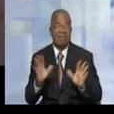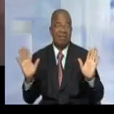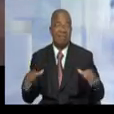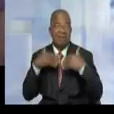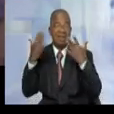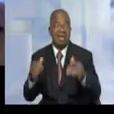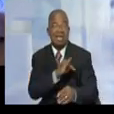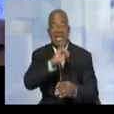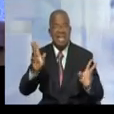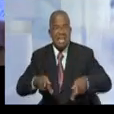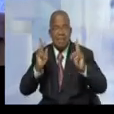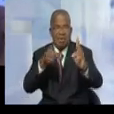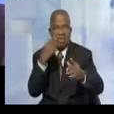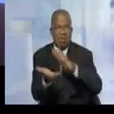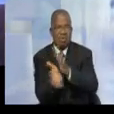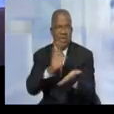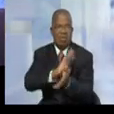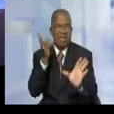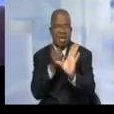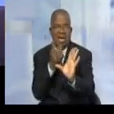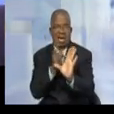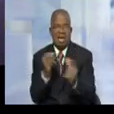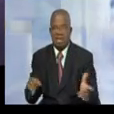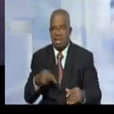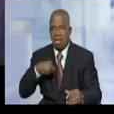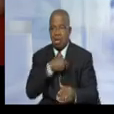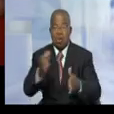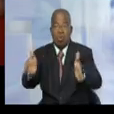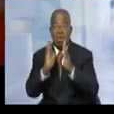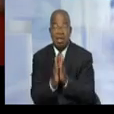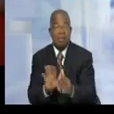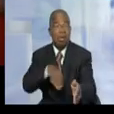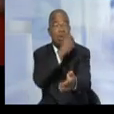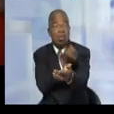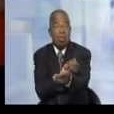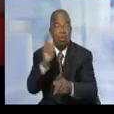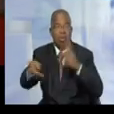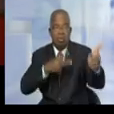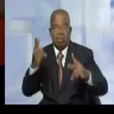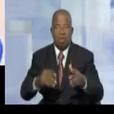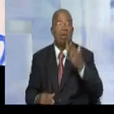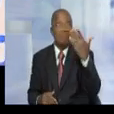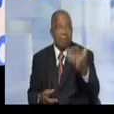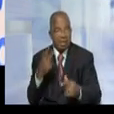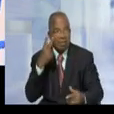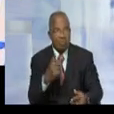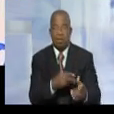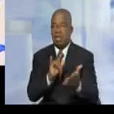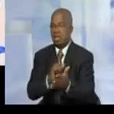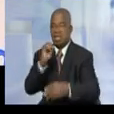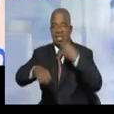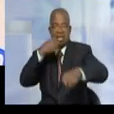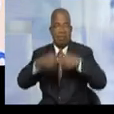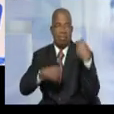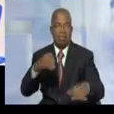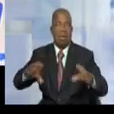pas assistées. Donc nous demandons aux autorités publiques d'être justes dans leur comportement avec tous les acteurs de la crise ivoirienne. Le collectif des victimes